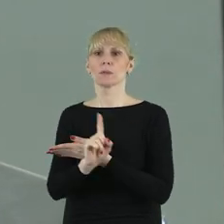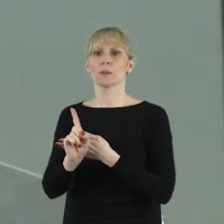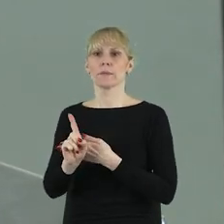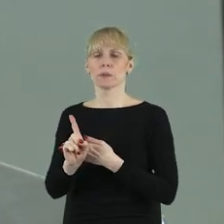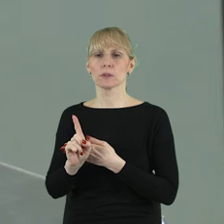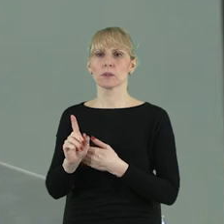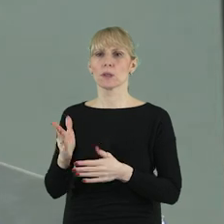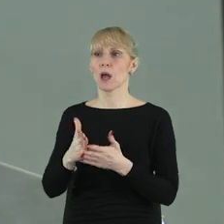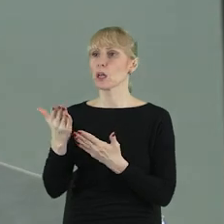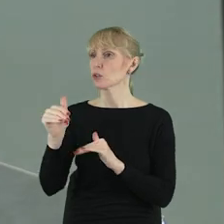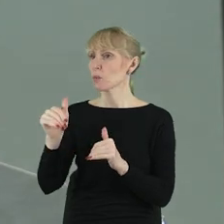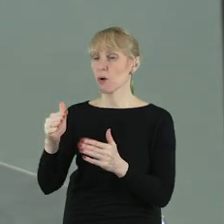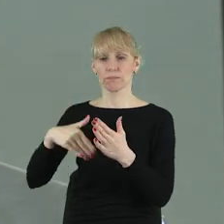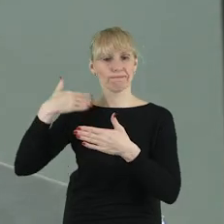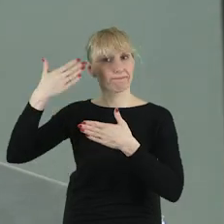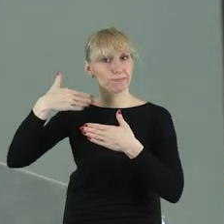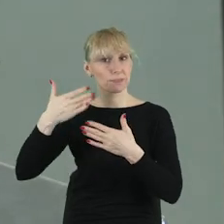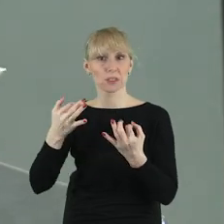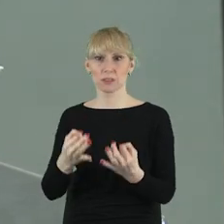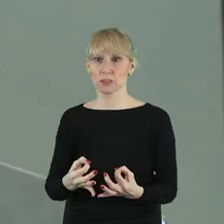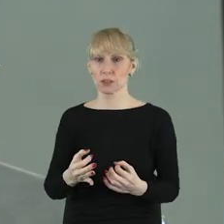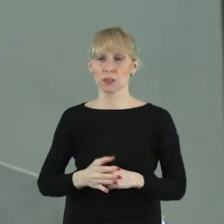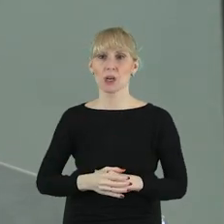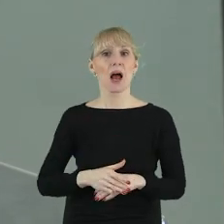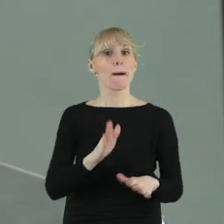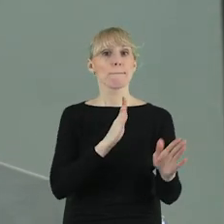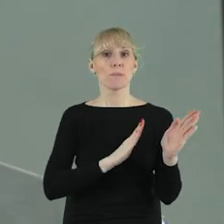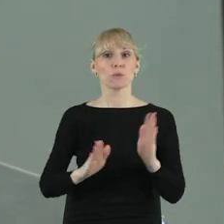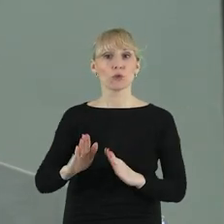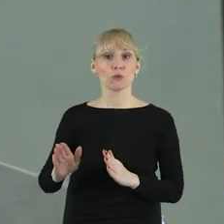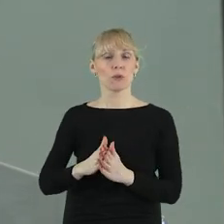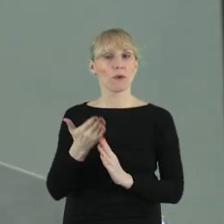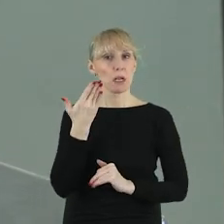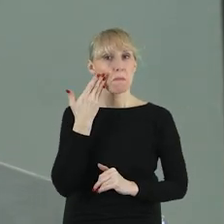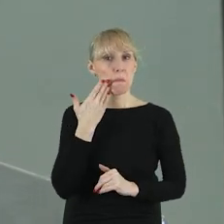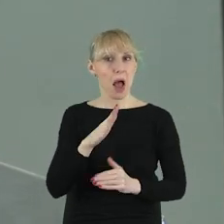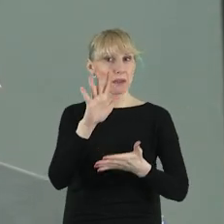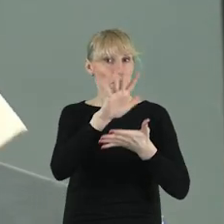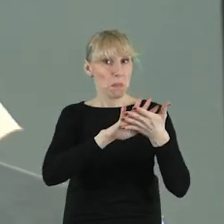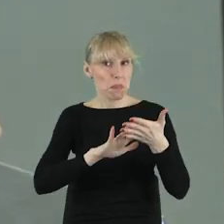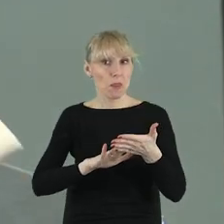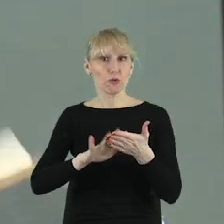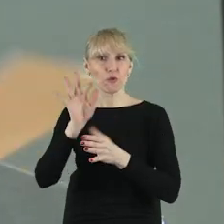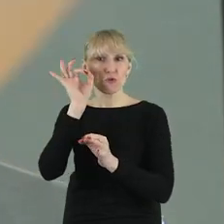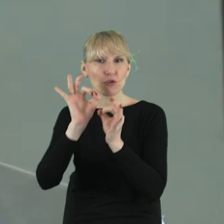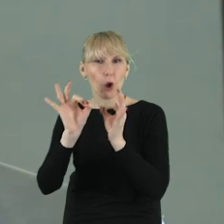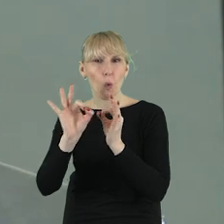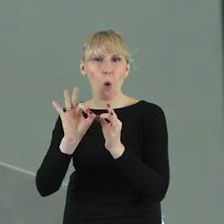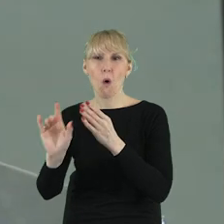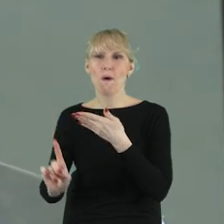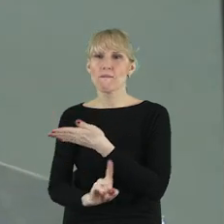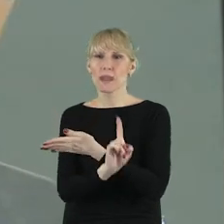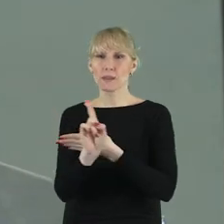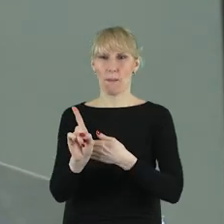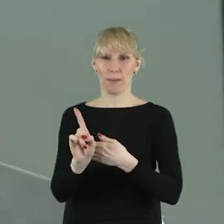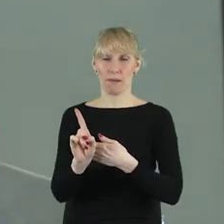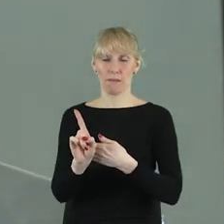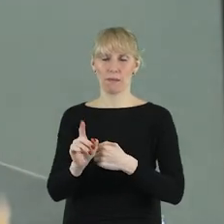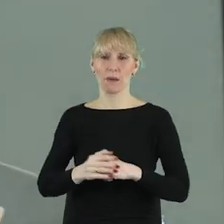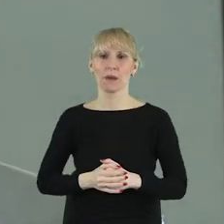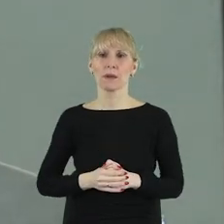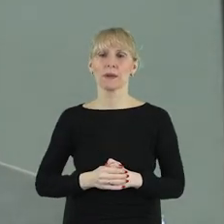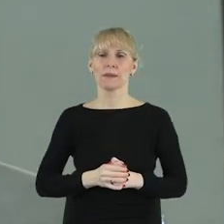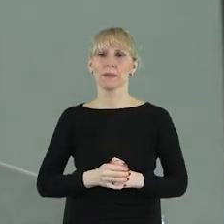tychże przedstawicieli do zabrania głosu, ponieważ przygotowali bardzo merytoryczne, bardzo szczegółowe wystąpienie, w